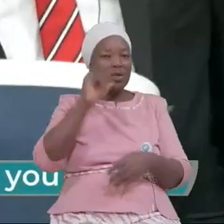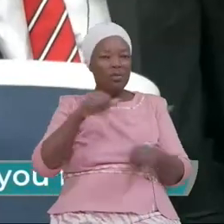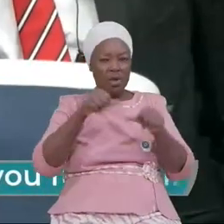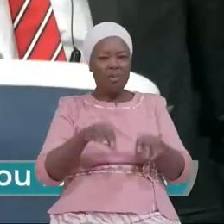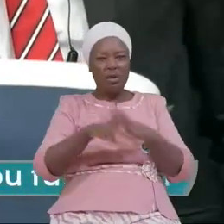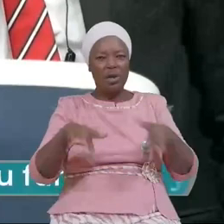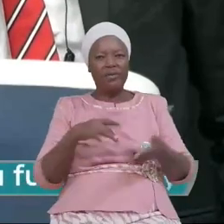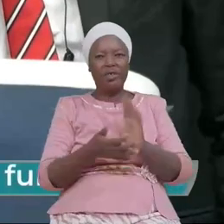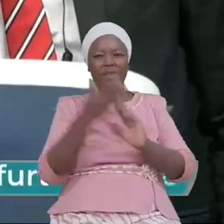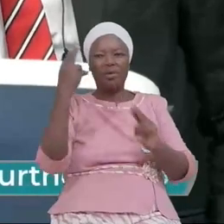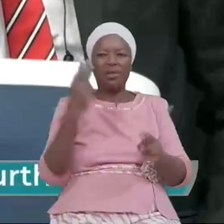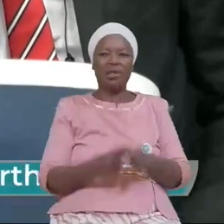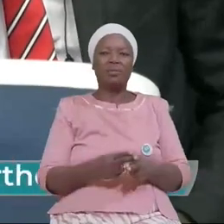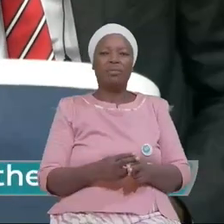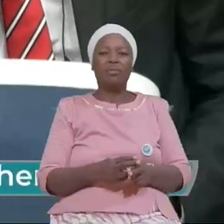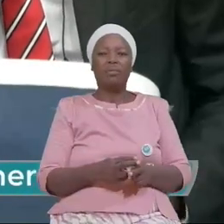vie.